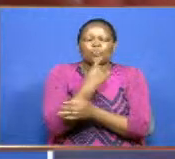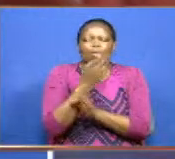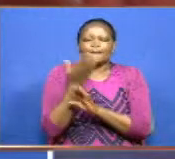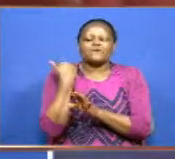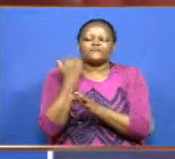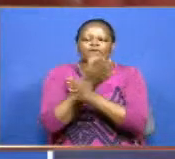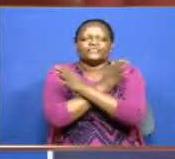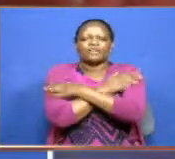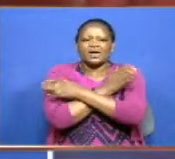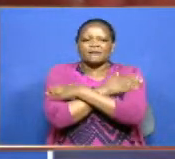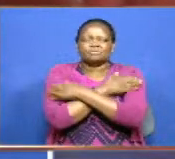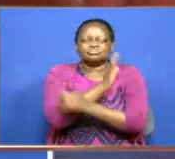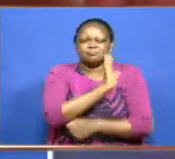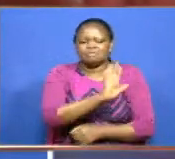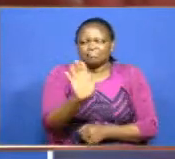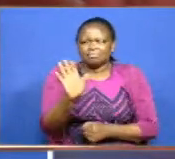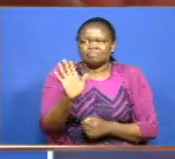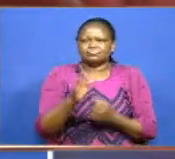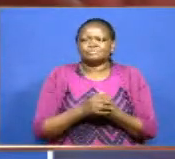colleagues,